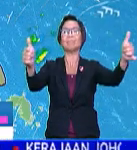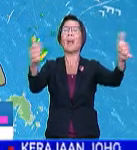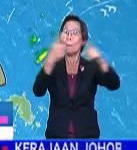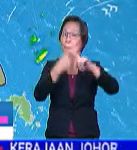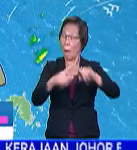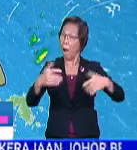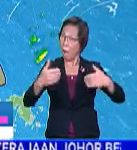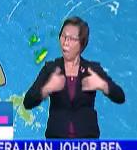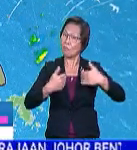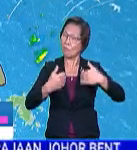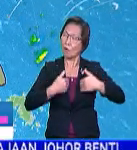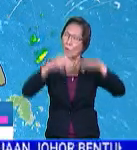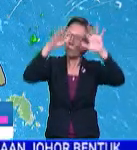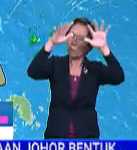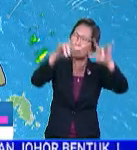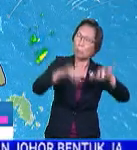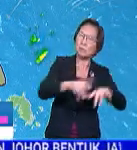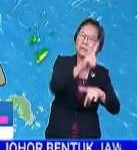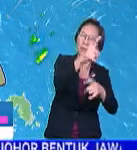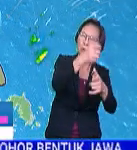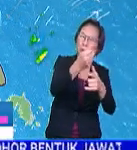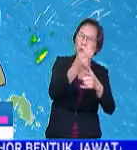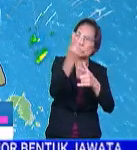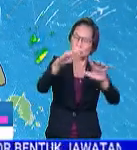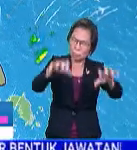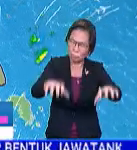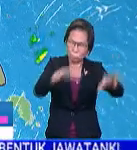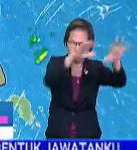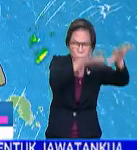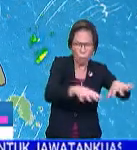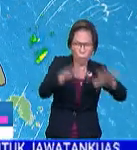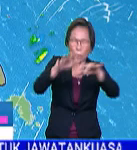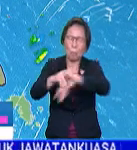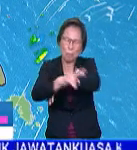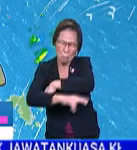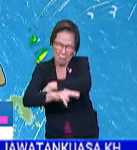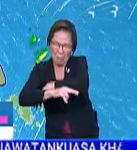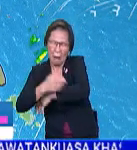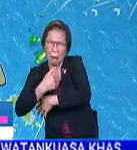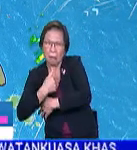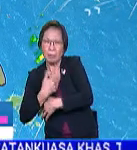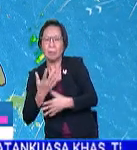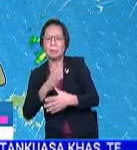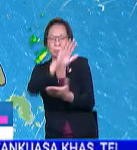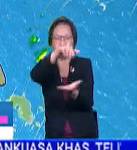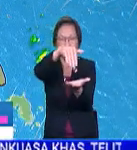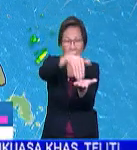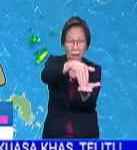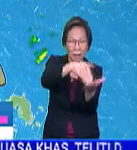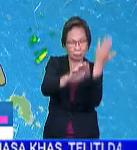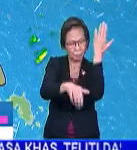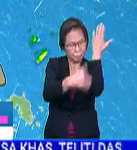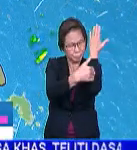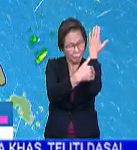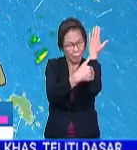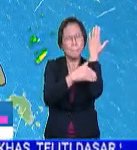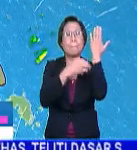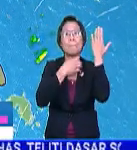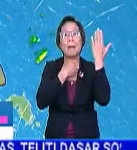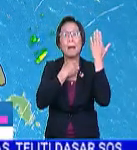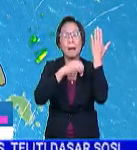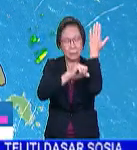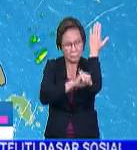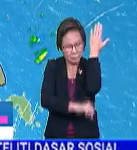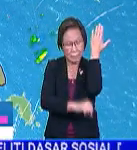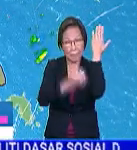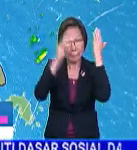masih lagi terdapat hujan di 1-2 tempat di beberapa negeri yang melibatkan di tengah di negeri Perak, di selatan di